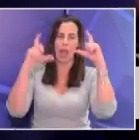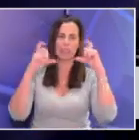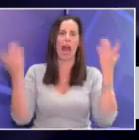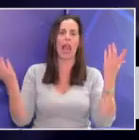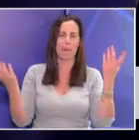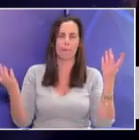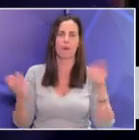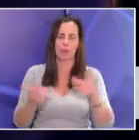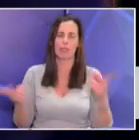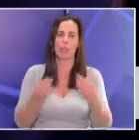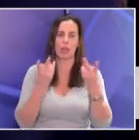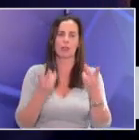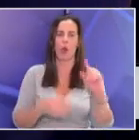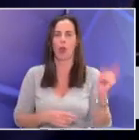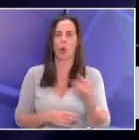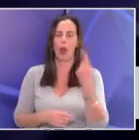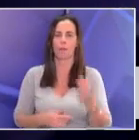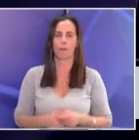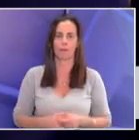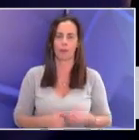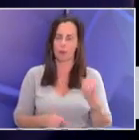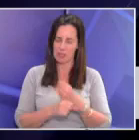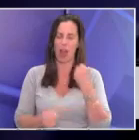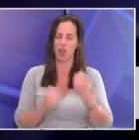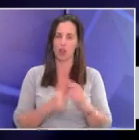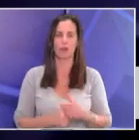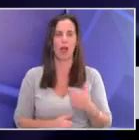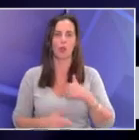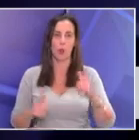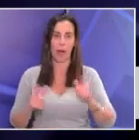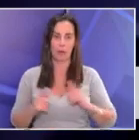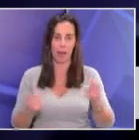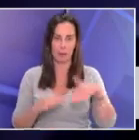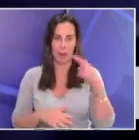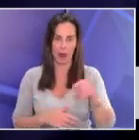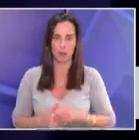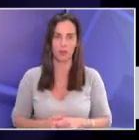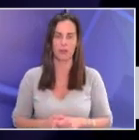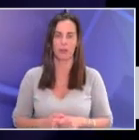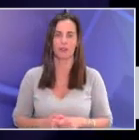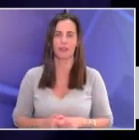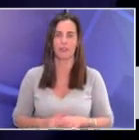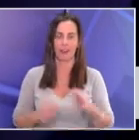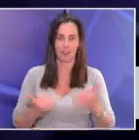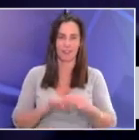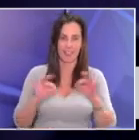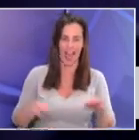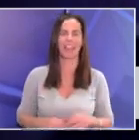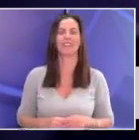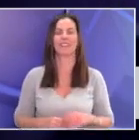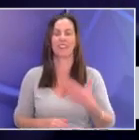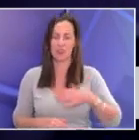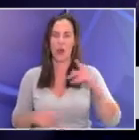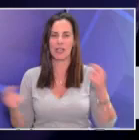לצלם, וזה יקל כולנו במשימה מאוד קשה הזאת. אנחנו מחכים לקמפיין הבא שלכם. אני רוצה עוד לחשובת אלינו. אני רוצה